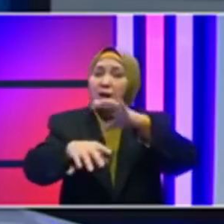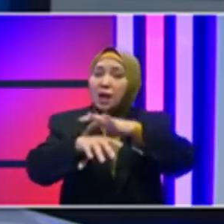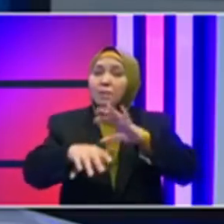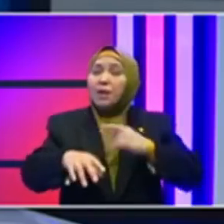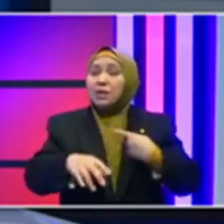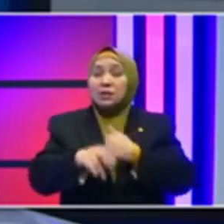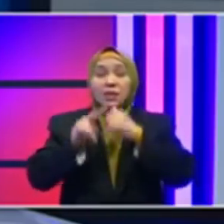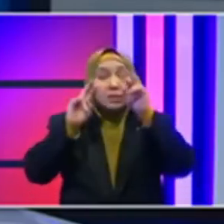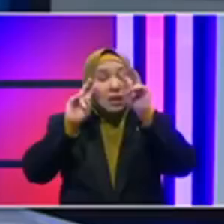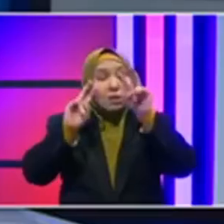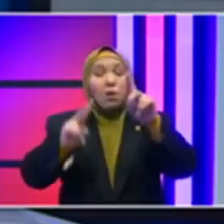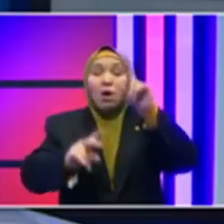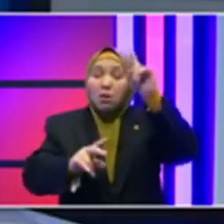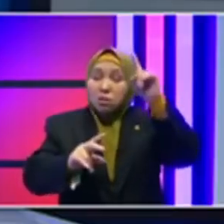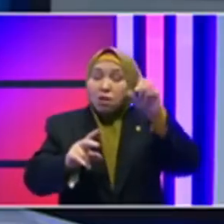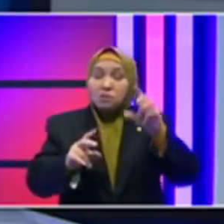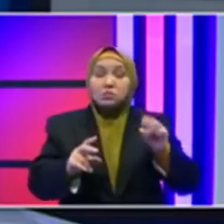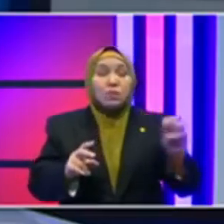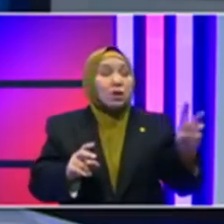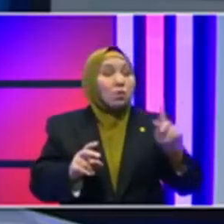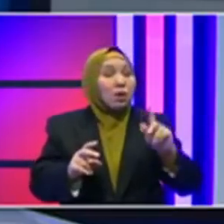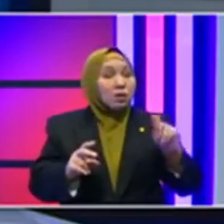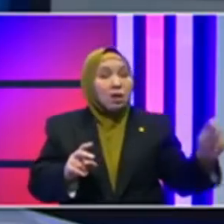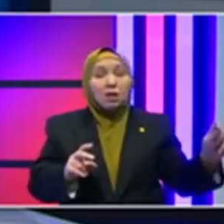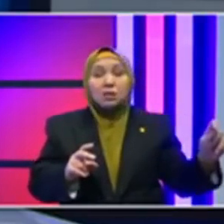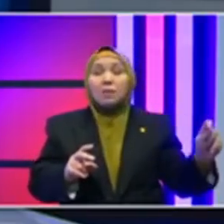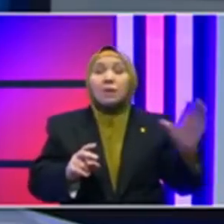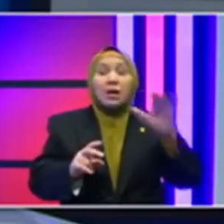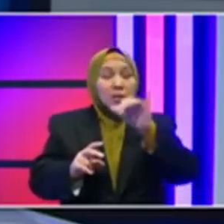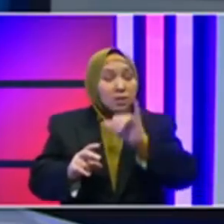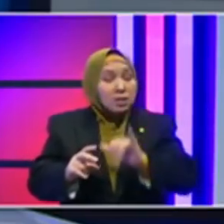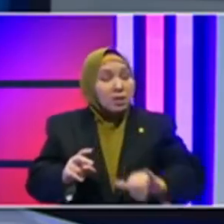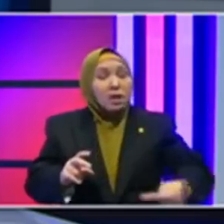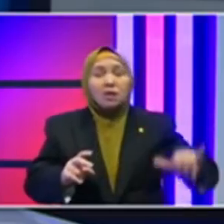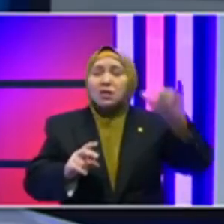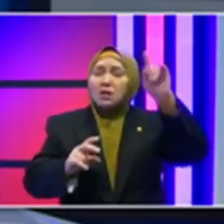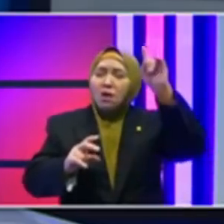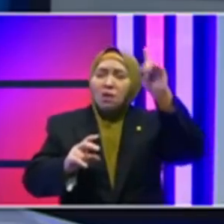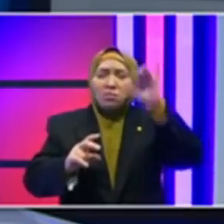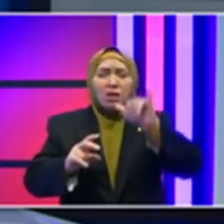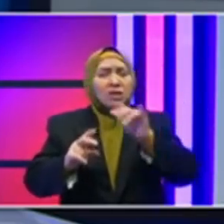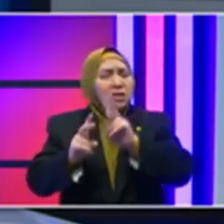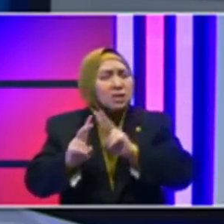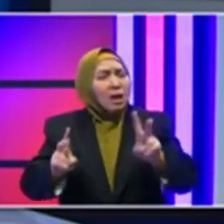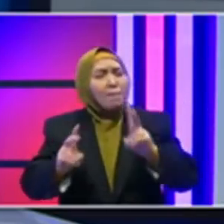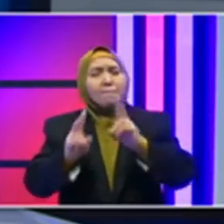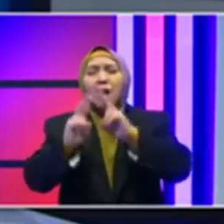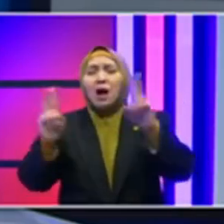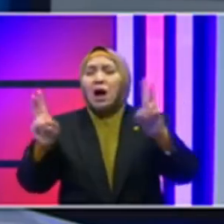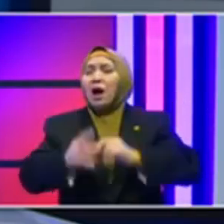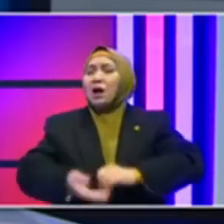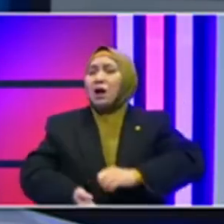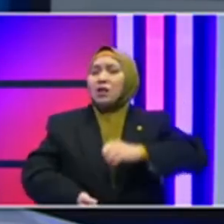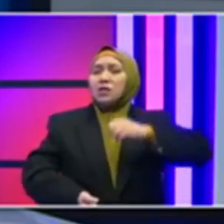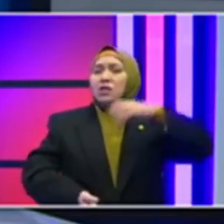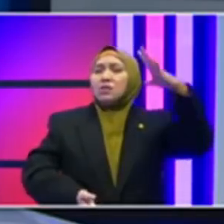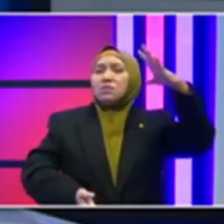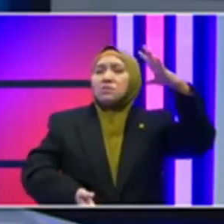kita dapat Allah subhanahu wa ta'ala yang maha